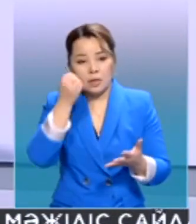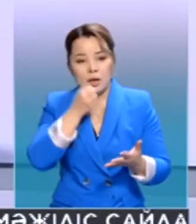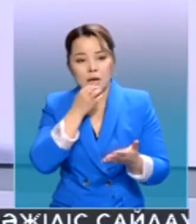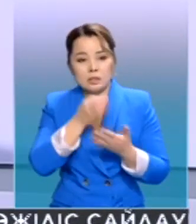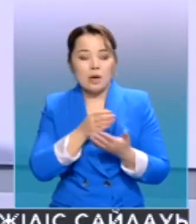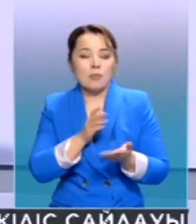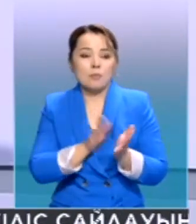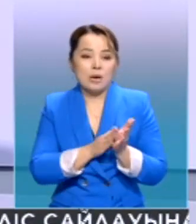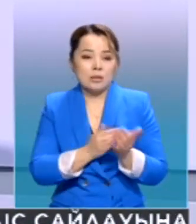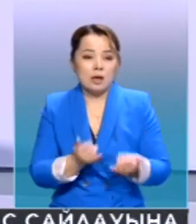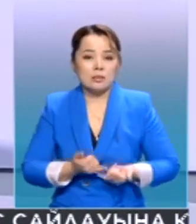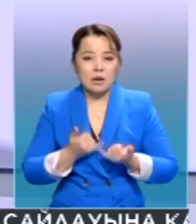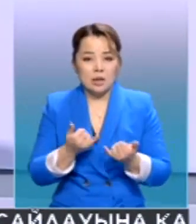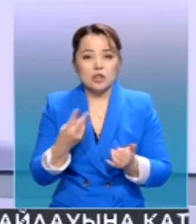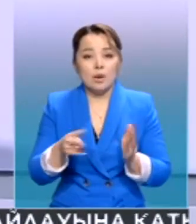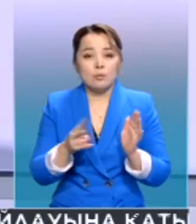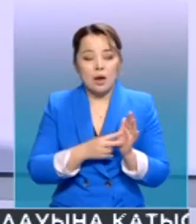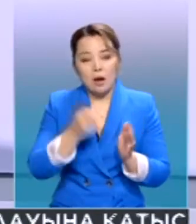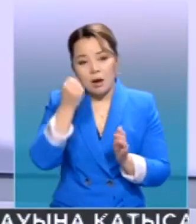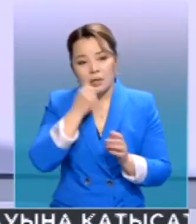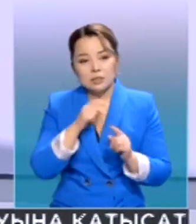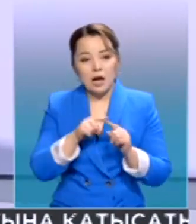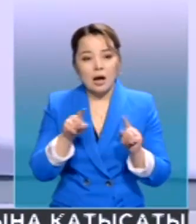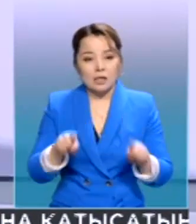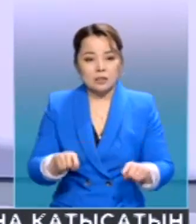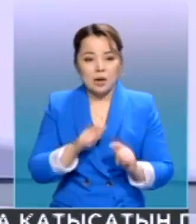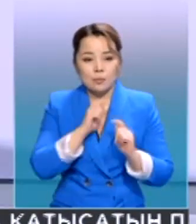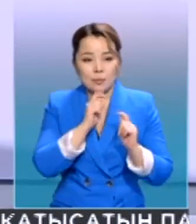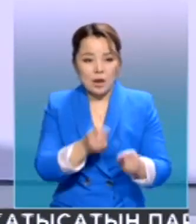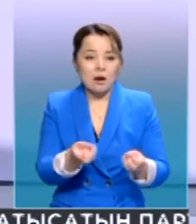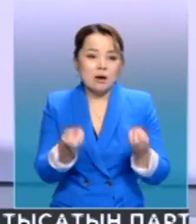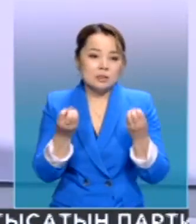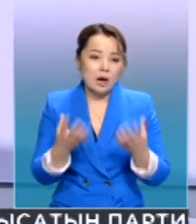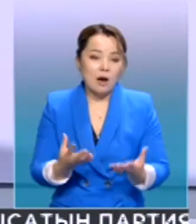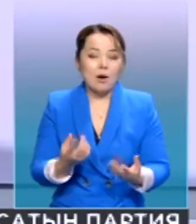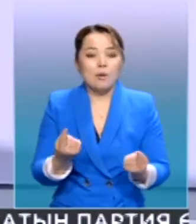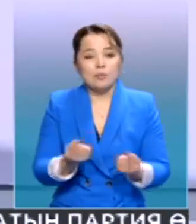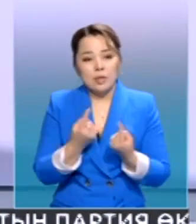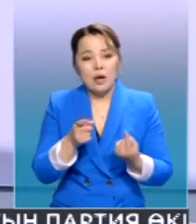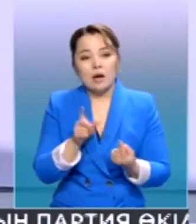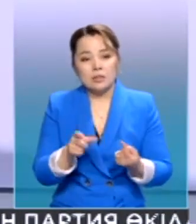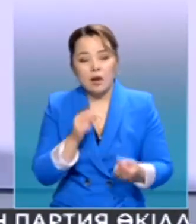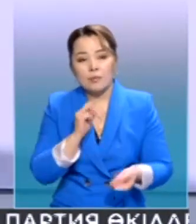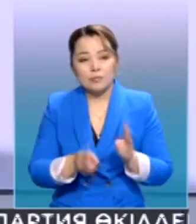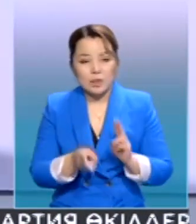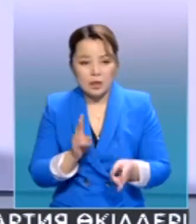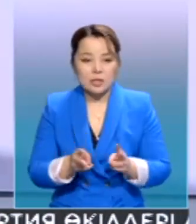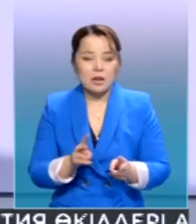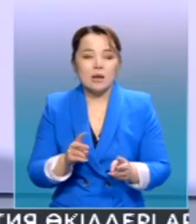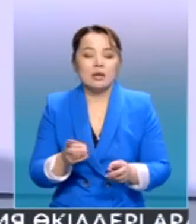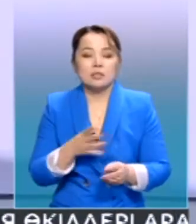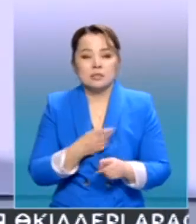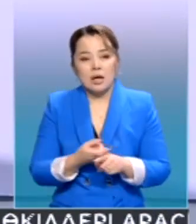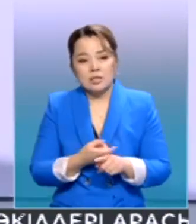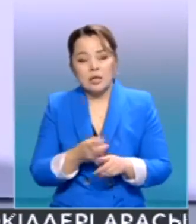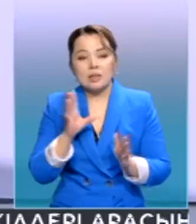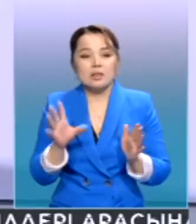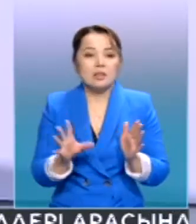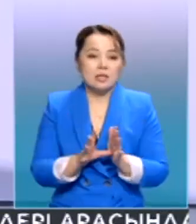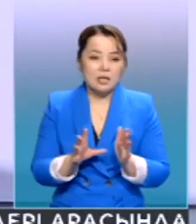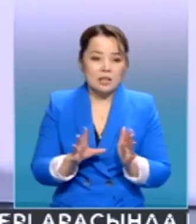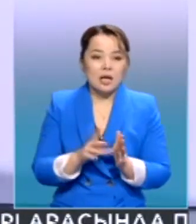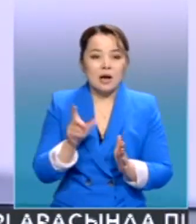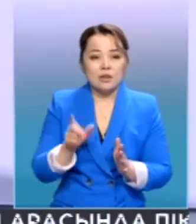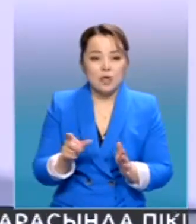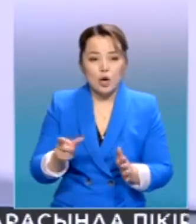27-сі президенттің алғыс хатына ие болды. Олардың дені қарапайым мамандар, дәнекерлеуші, сантехник және электриктер. Былтыр қараша